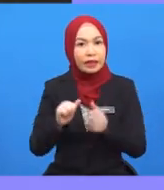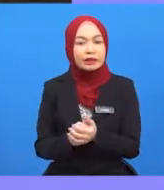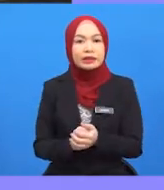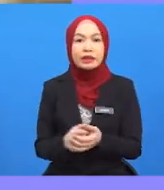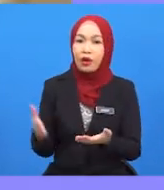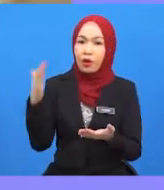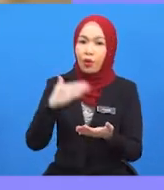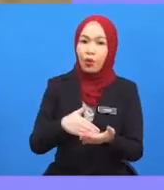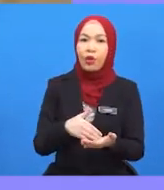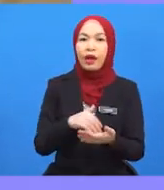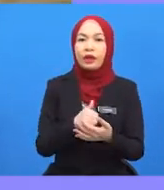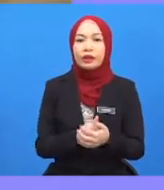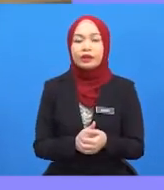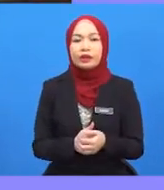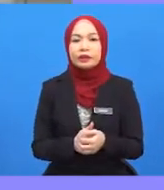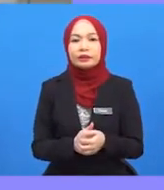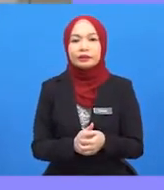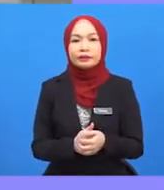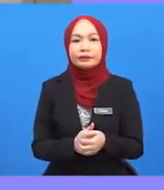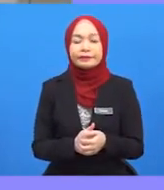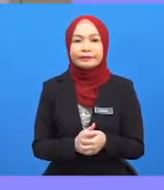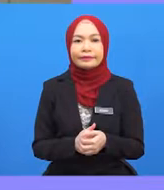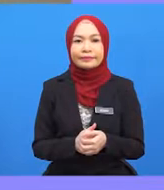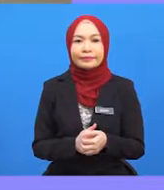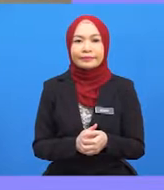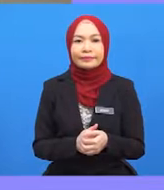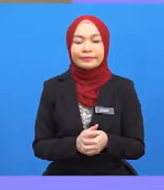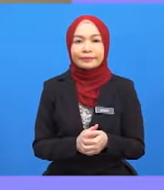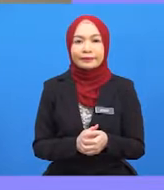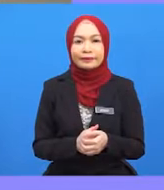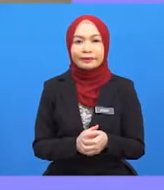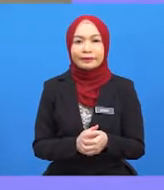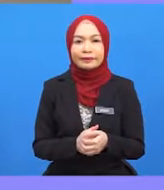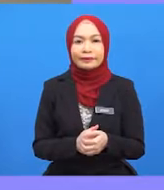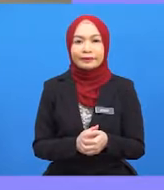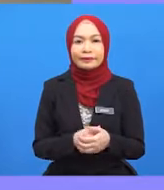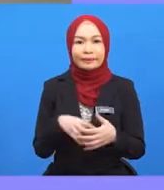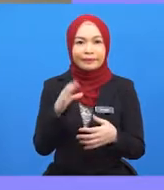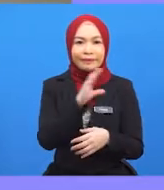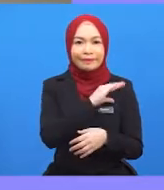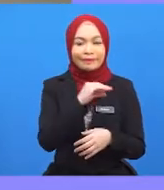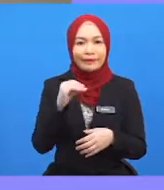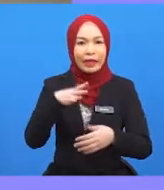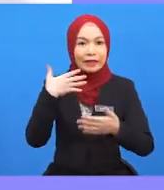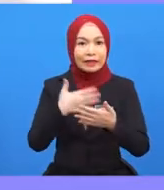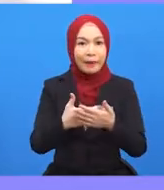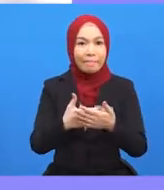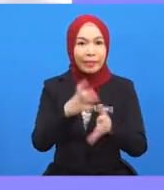titis fenoltelin dan masukkan asid nitrit dalam biuret sehingga menunjukkan bacaan